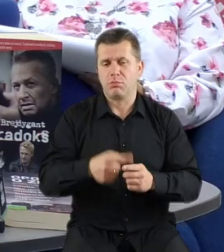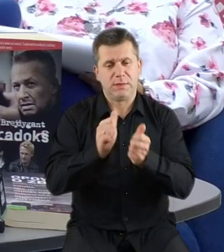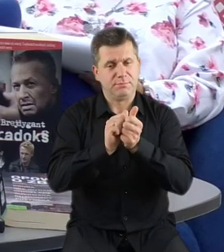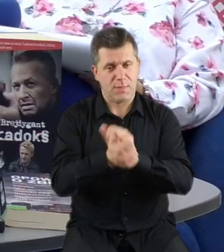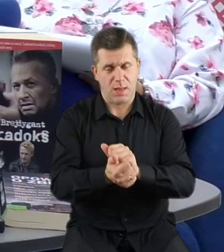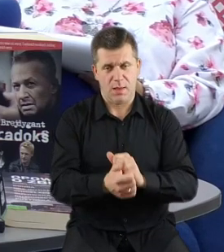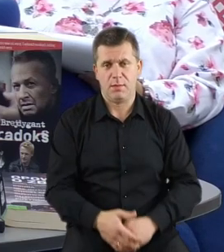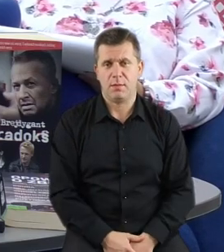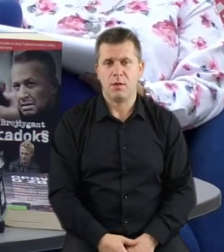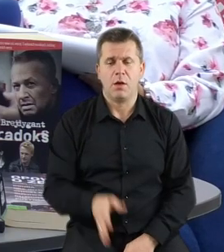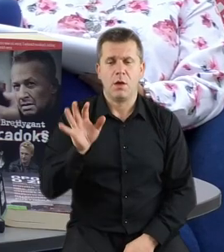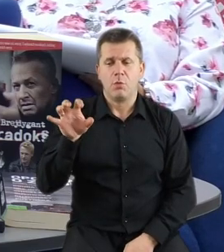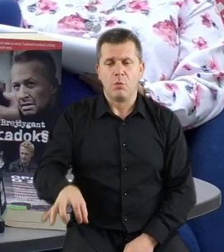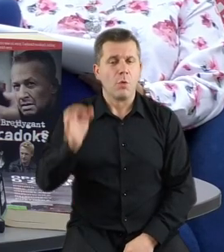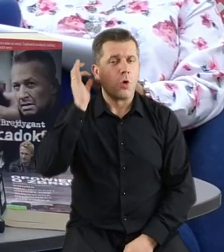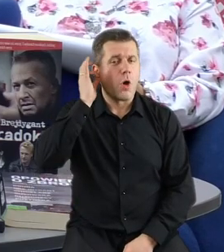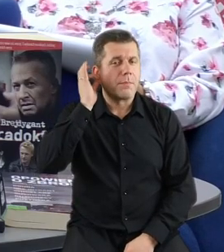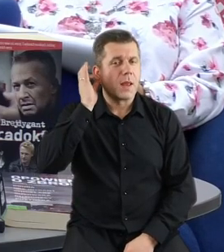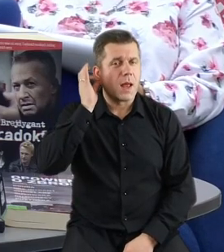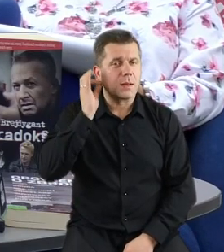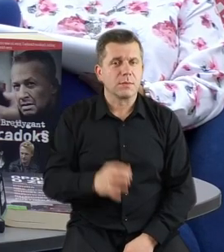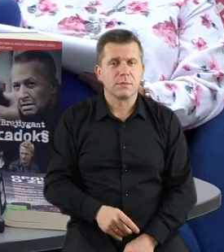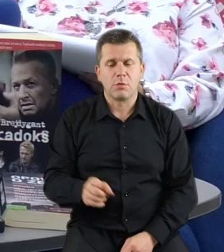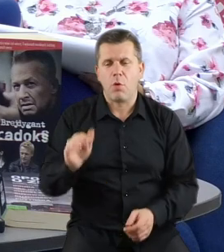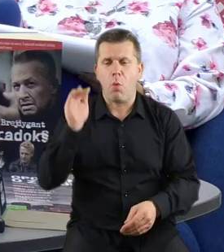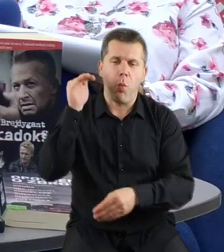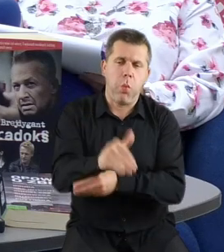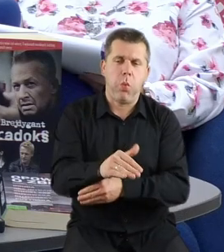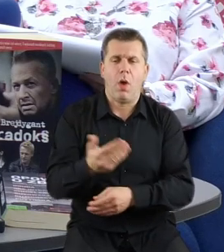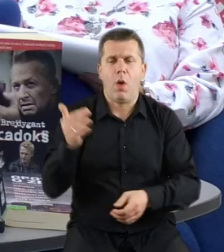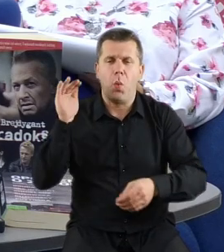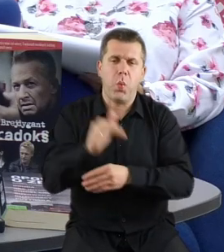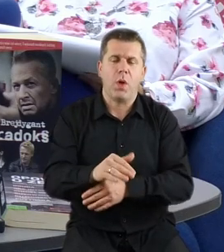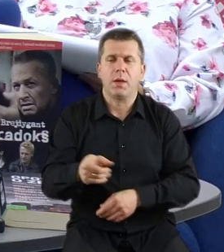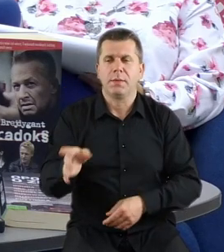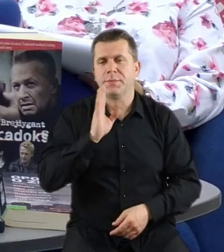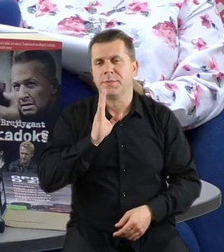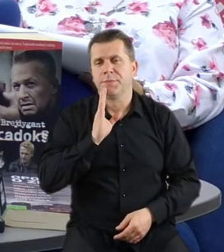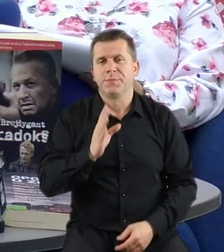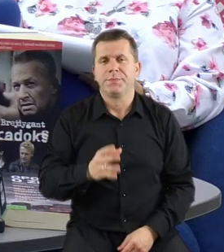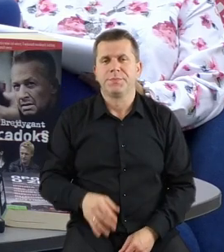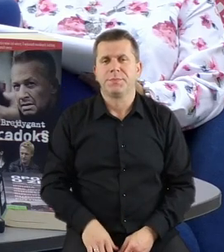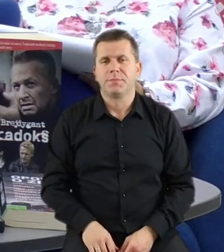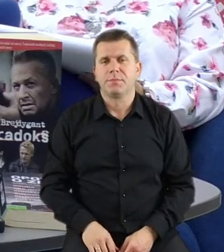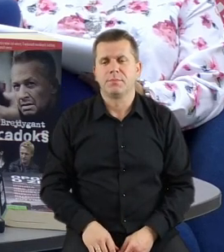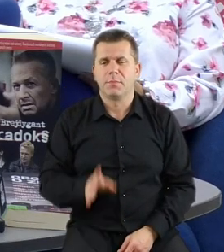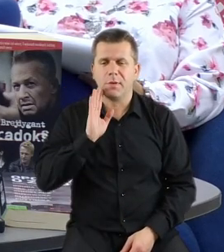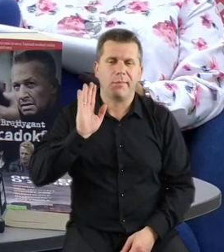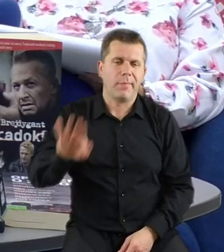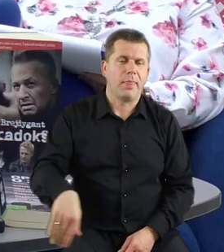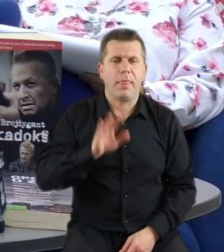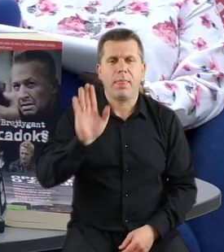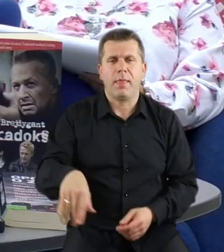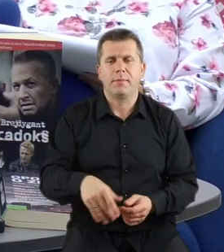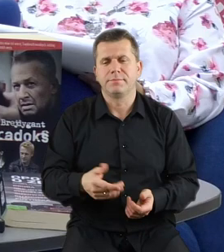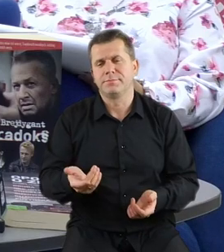to się zmienia, natomiast no, kobiety traktowane z góry z taką trochę